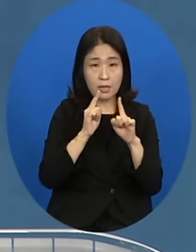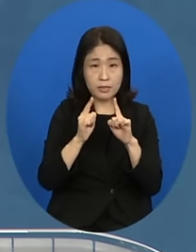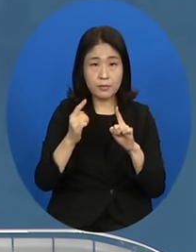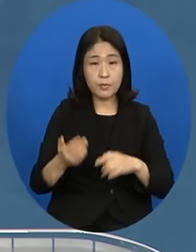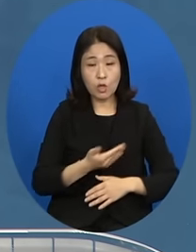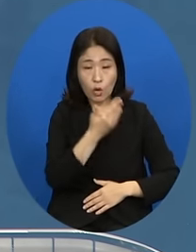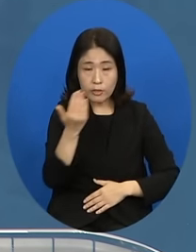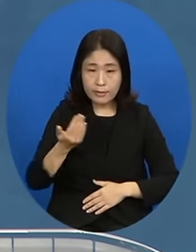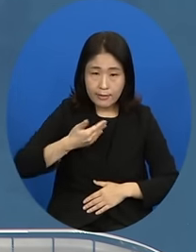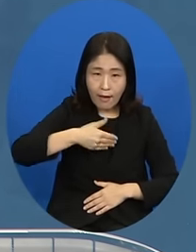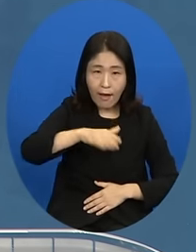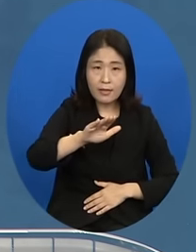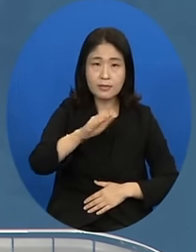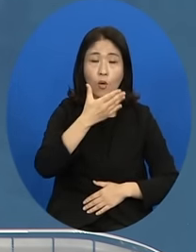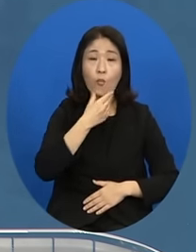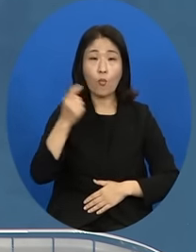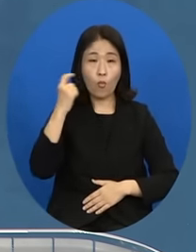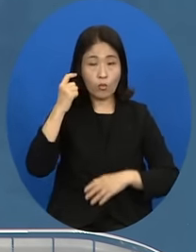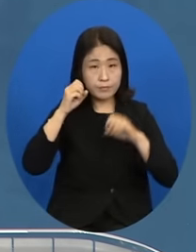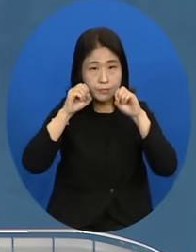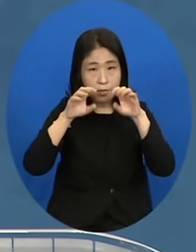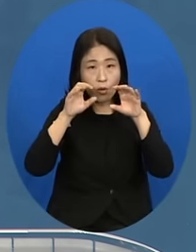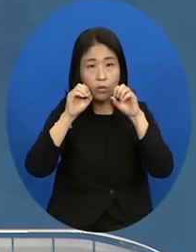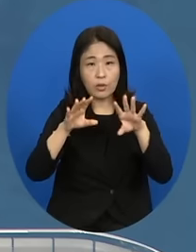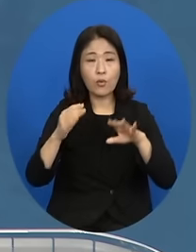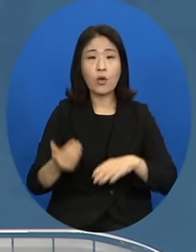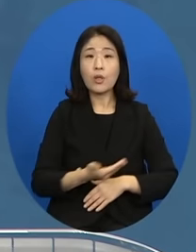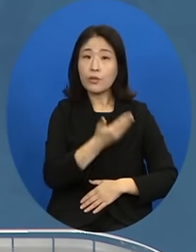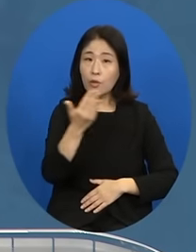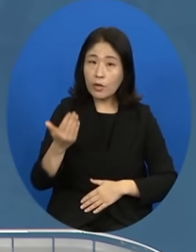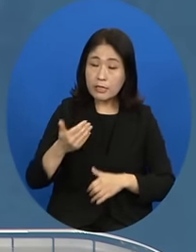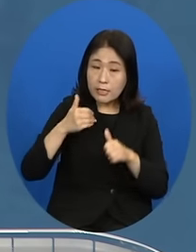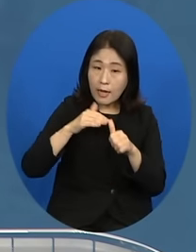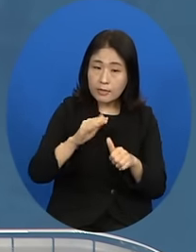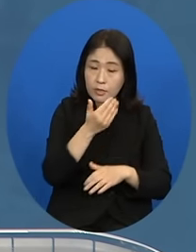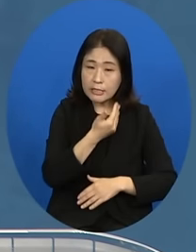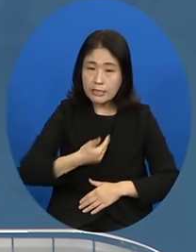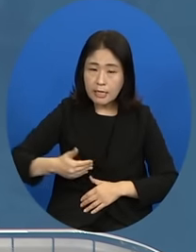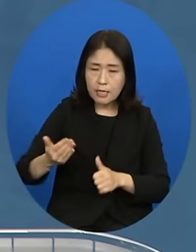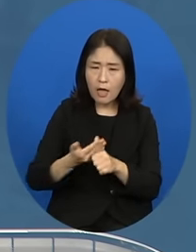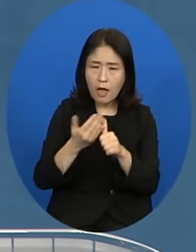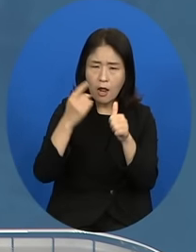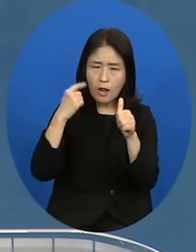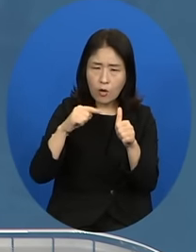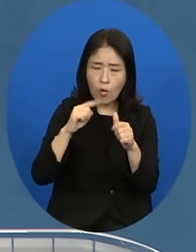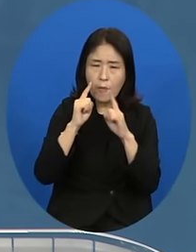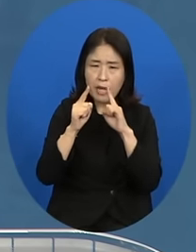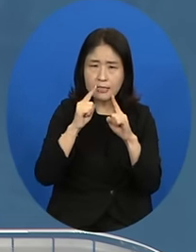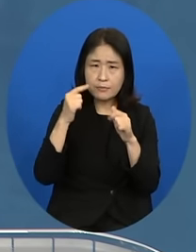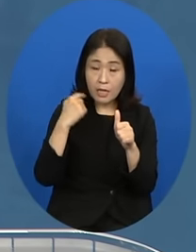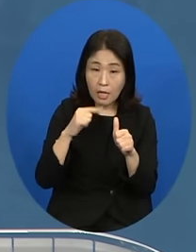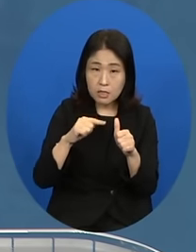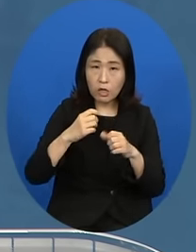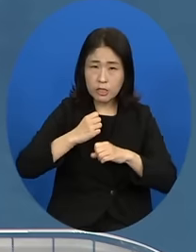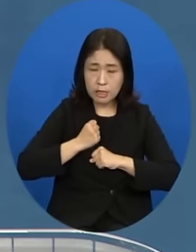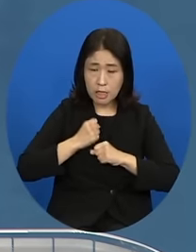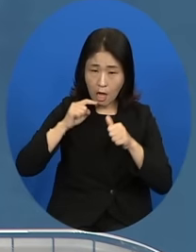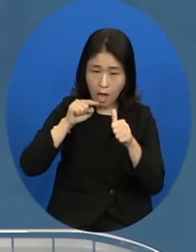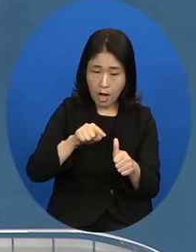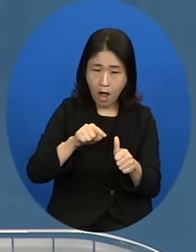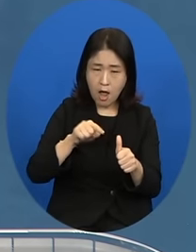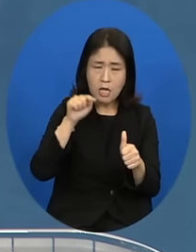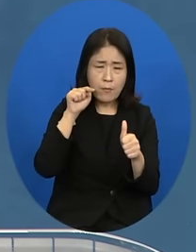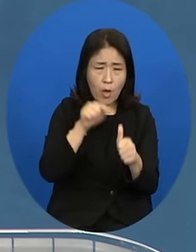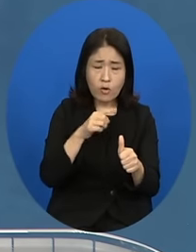너희들이 가서 복음 전하고 너희들이 제자 삼고 말씀을 가르쳐 지키게 하라 라는 명령만 있는